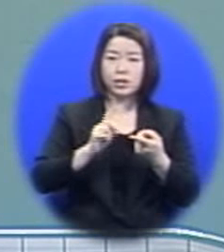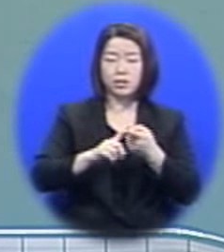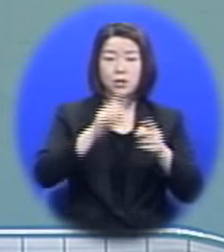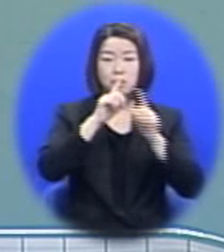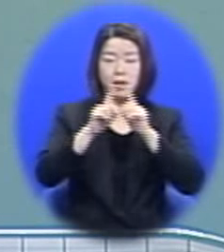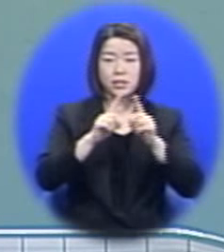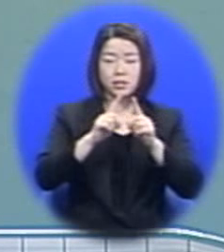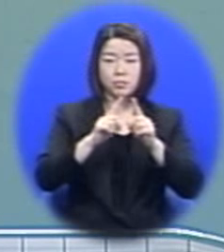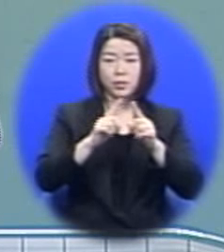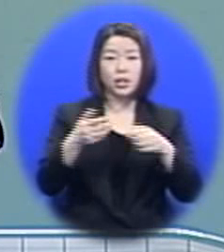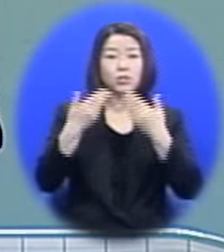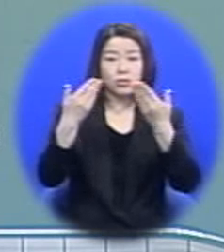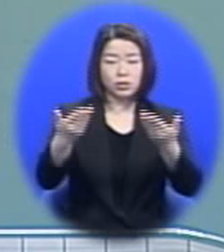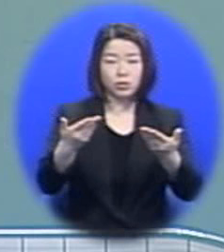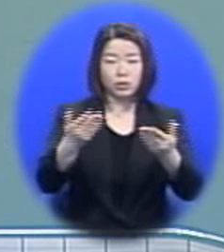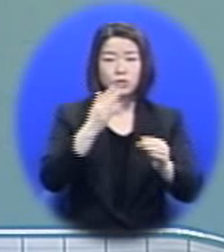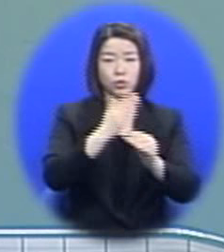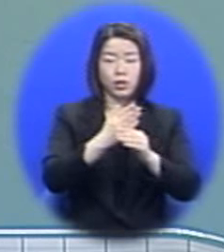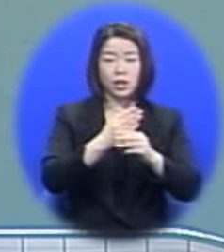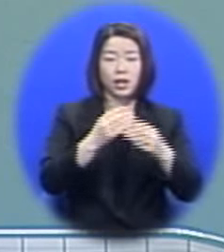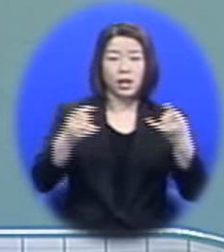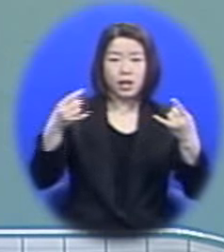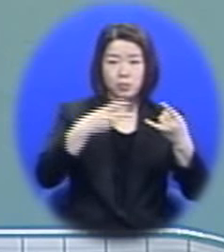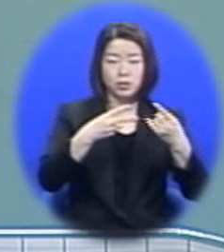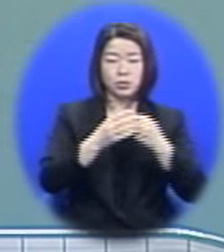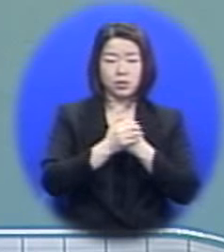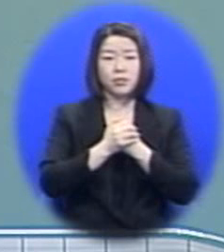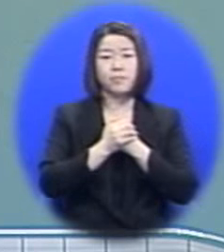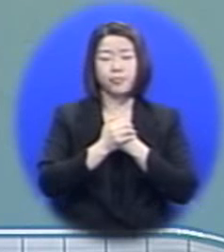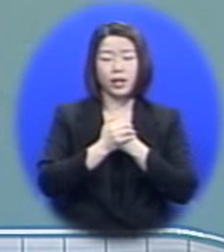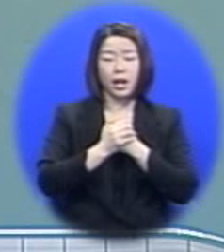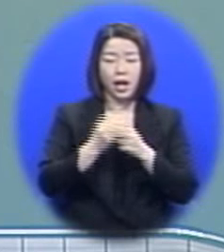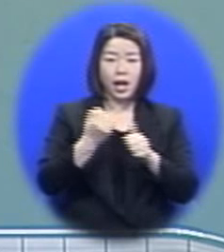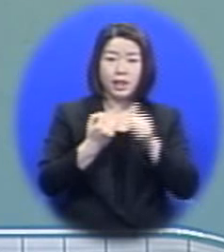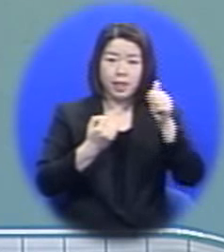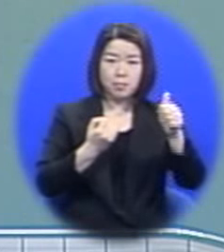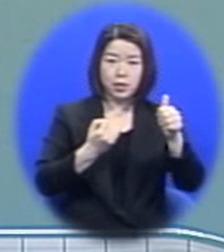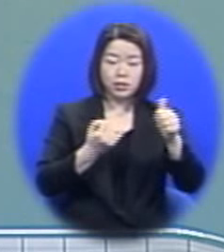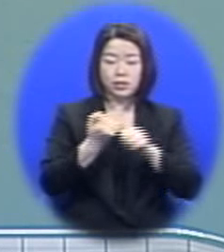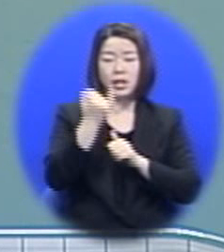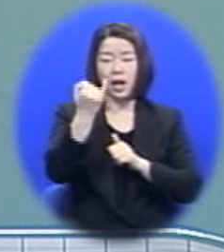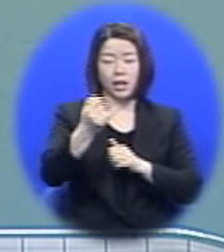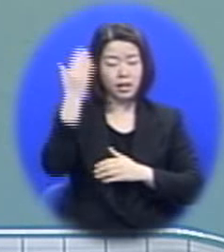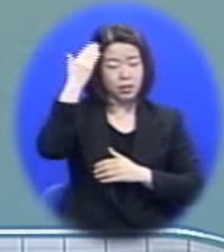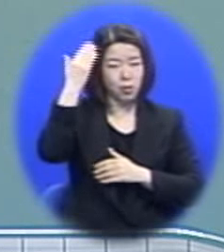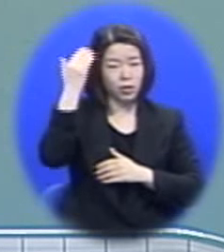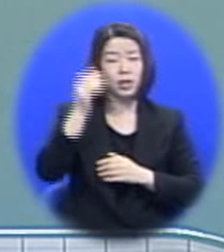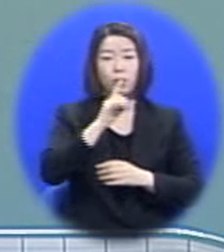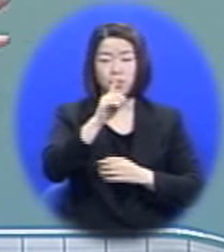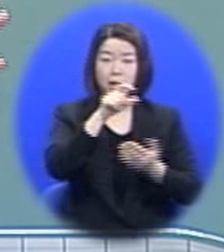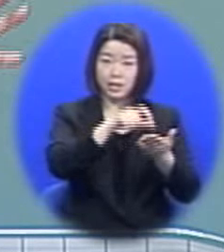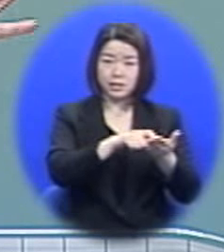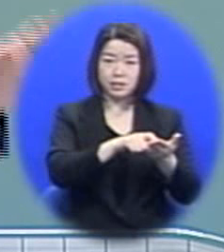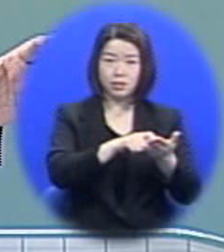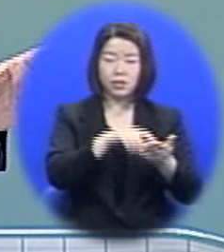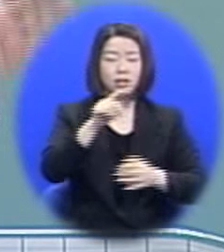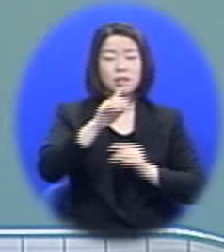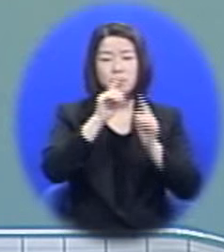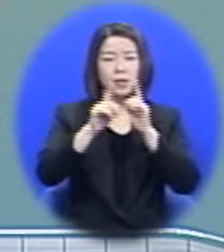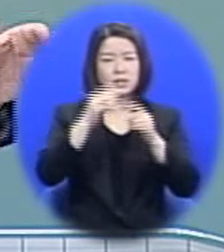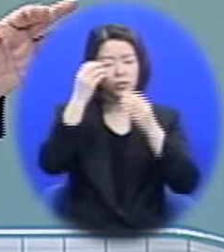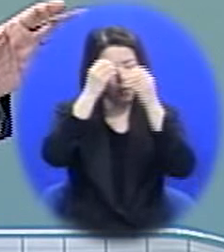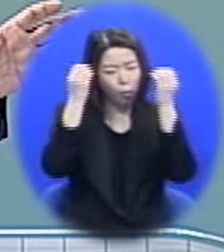중에 에베소서 5장 23절 남편은 아내의 머리라고 했습니다. 근데이 말씀은 오해가